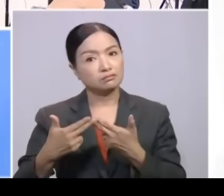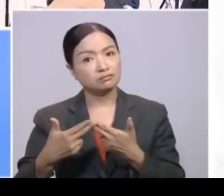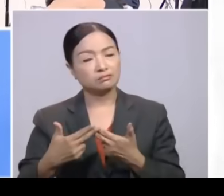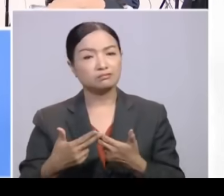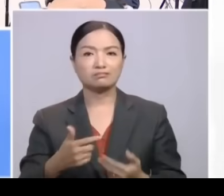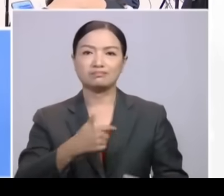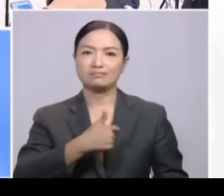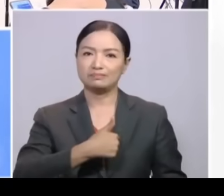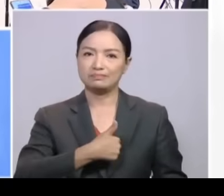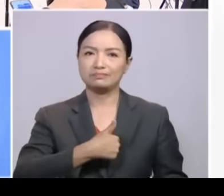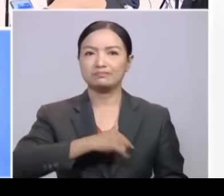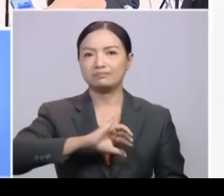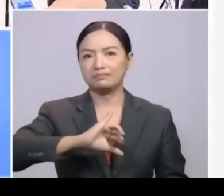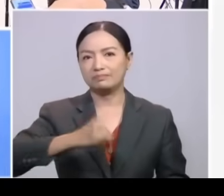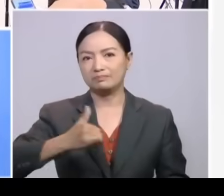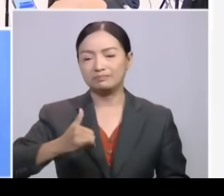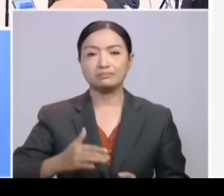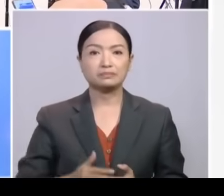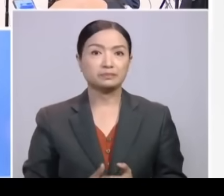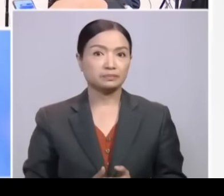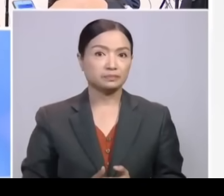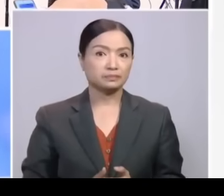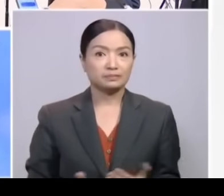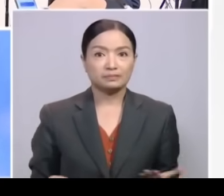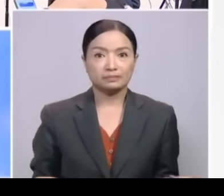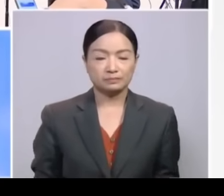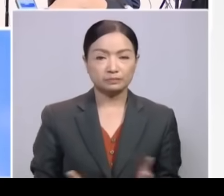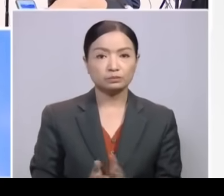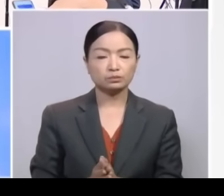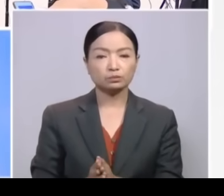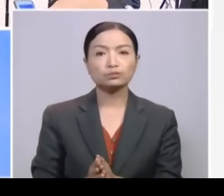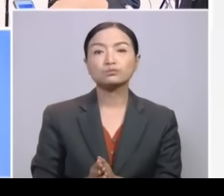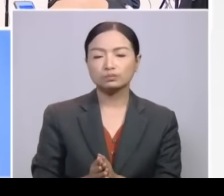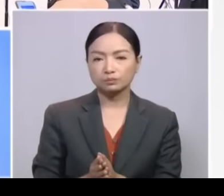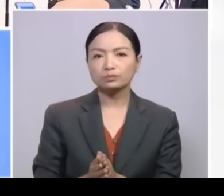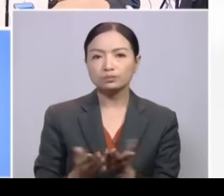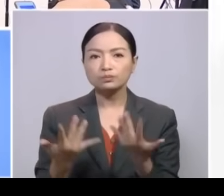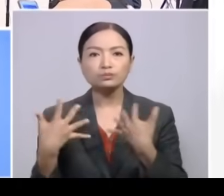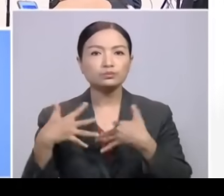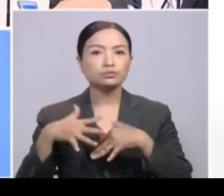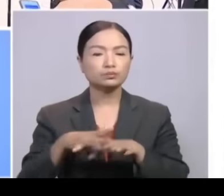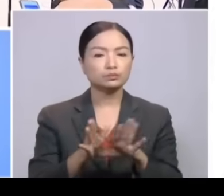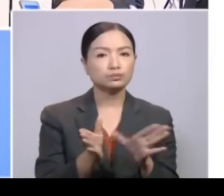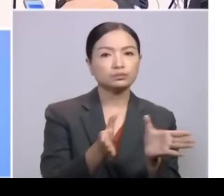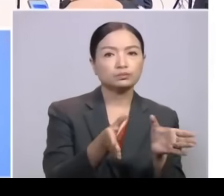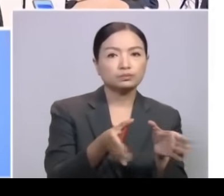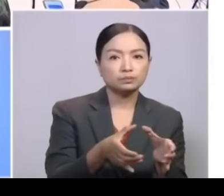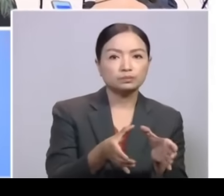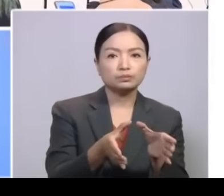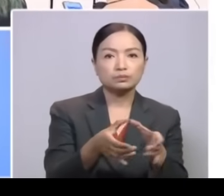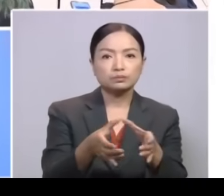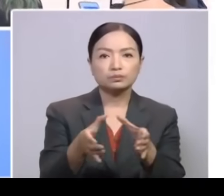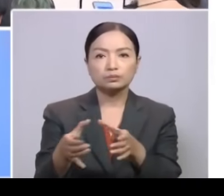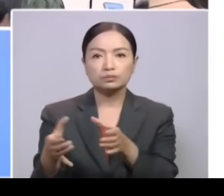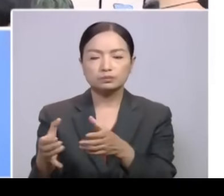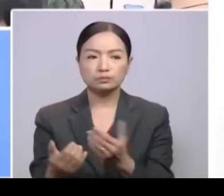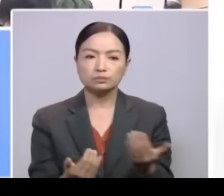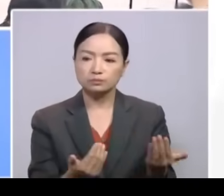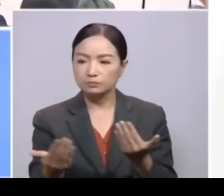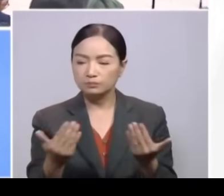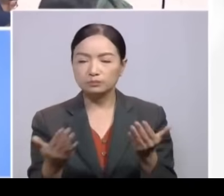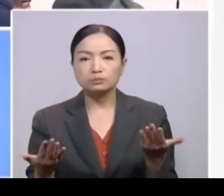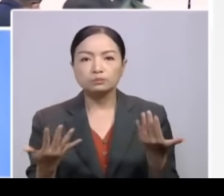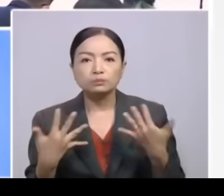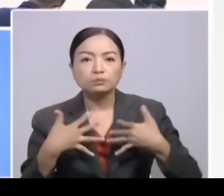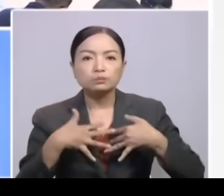ทางคุณภูมิทำเองเนี่ยนะฮะบอกแล้วเนี่ยว่าก็มีการประสานของทุกพรรคเลยเพื่อที่จะร่วมในการหนุน